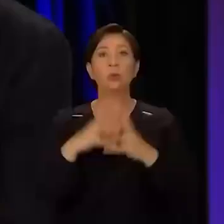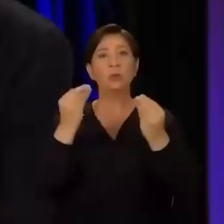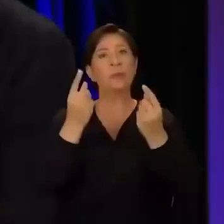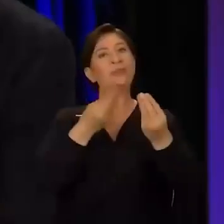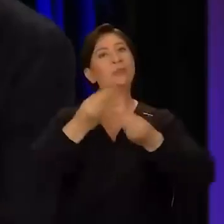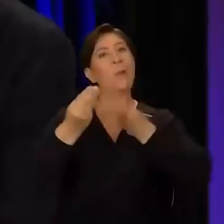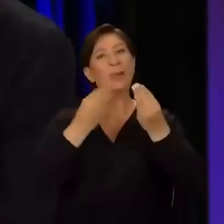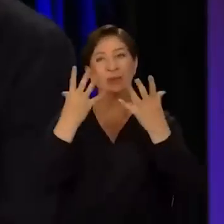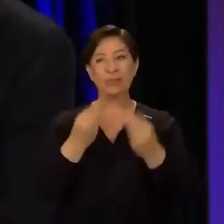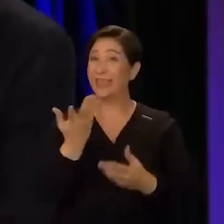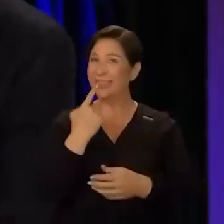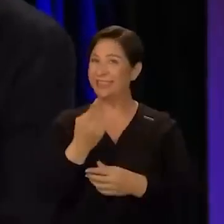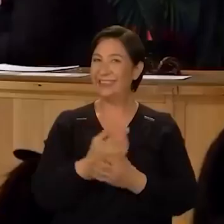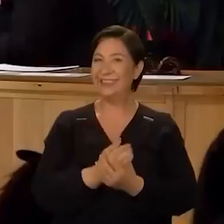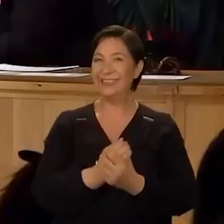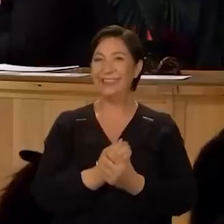bence